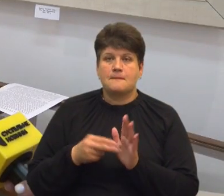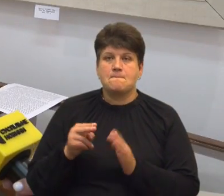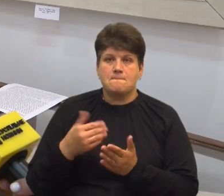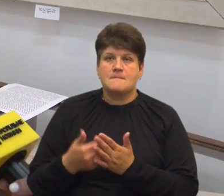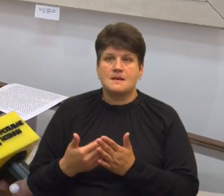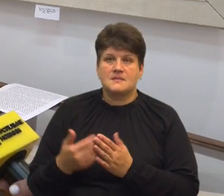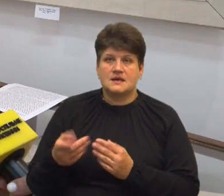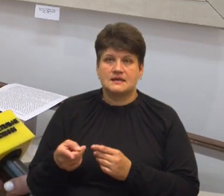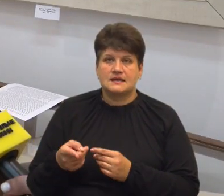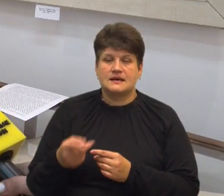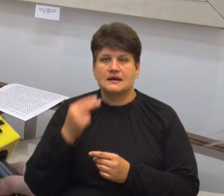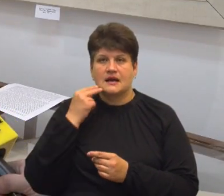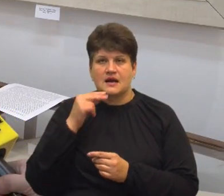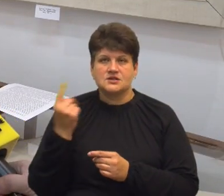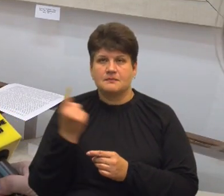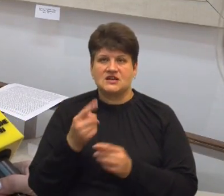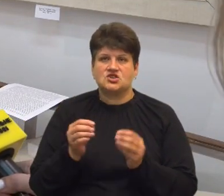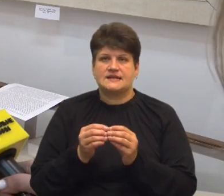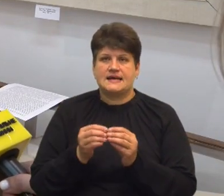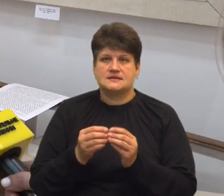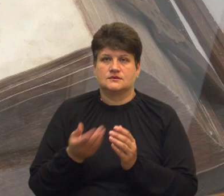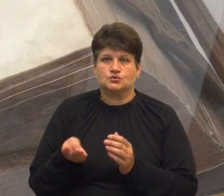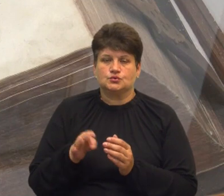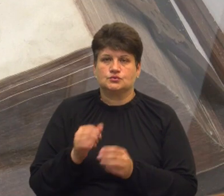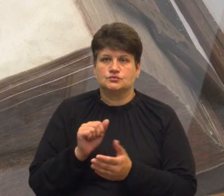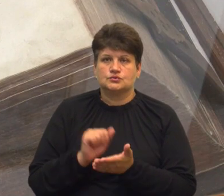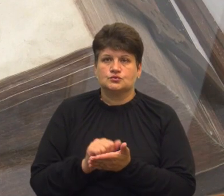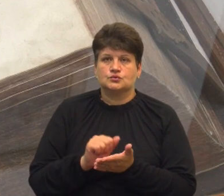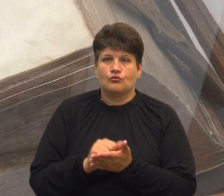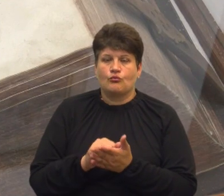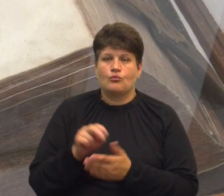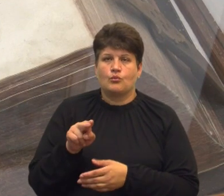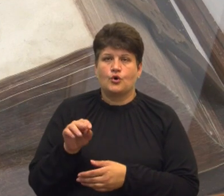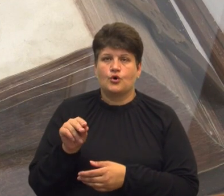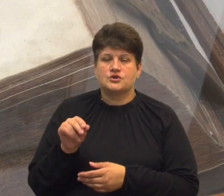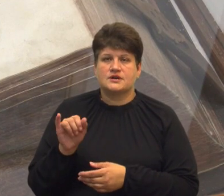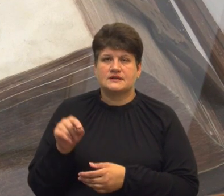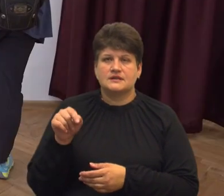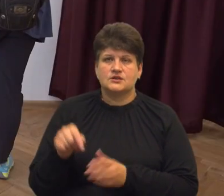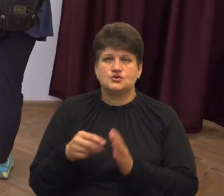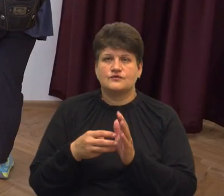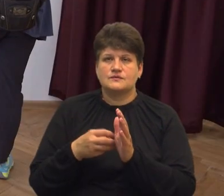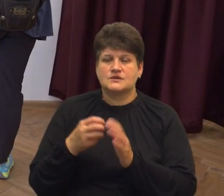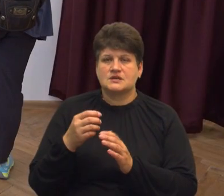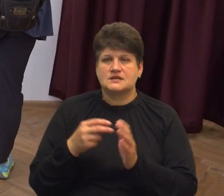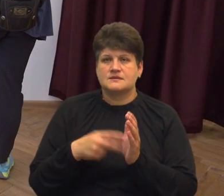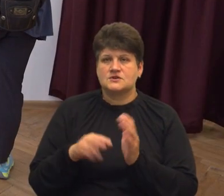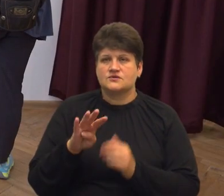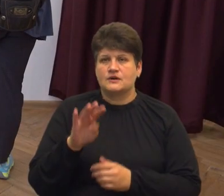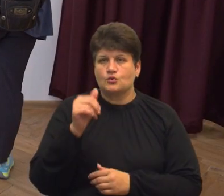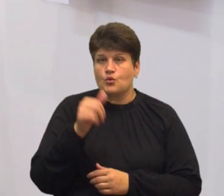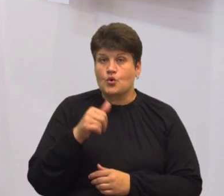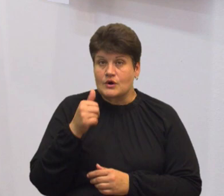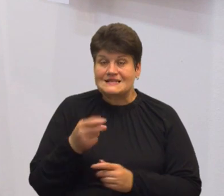найкраще це перші 10 примірників надруковане в Почаєві в 1784 році серед відвідувачів